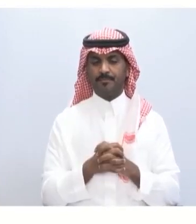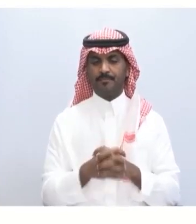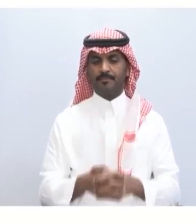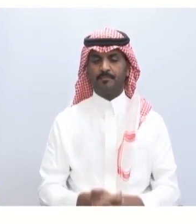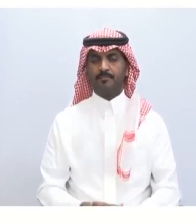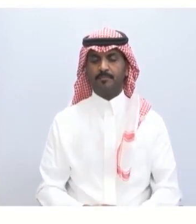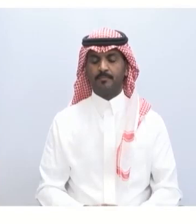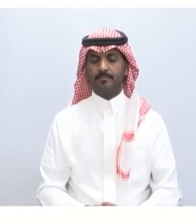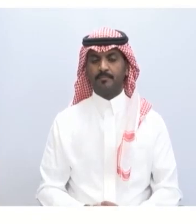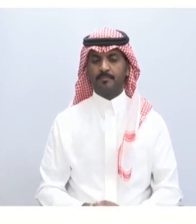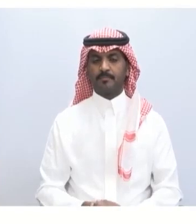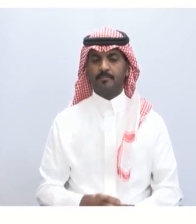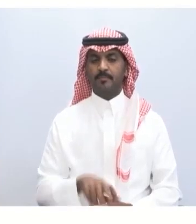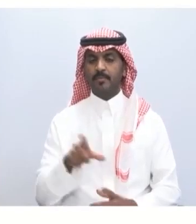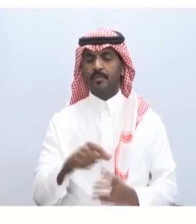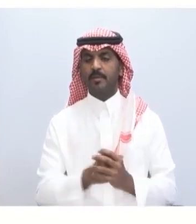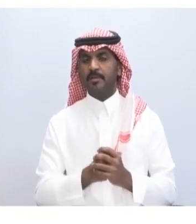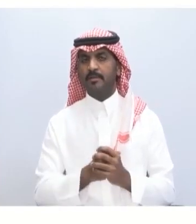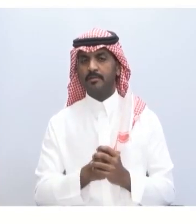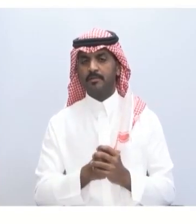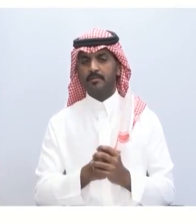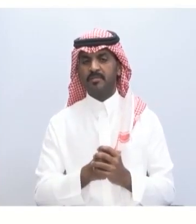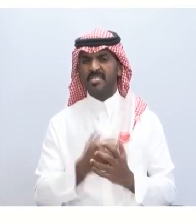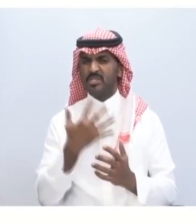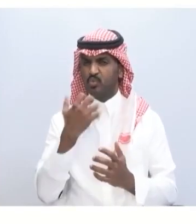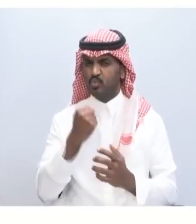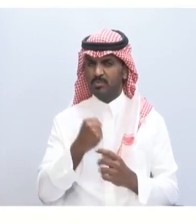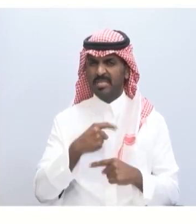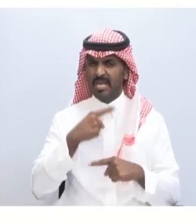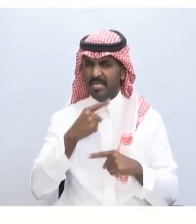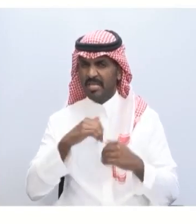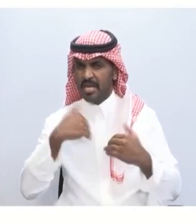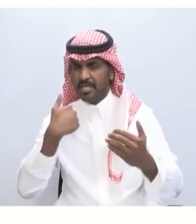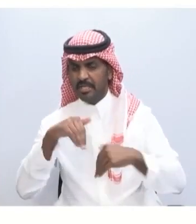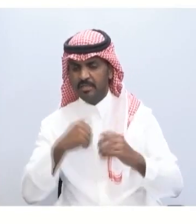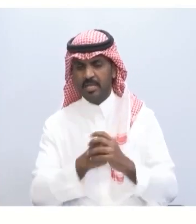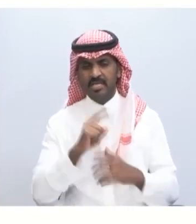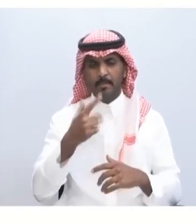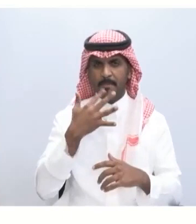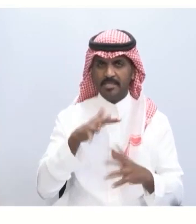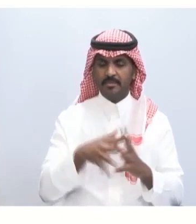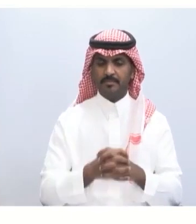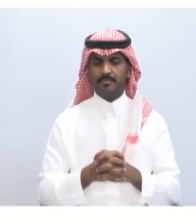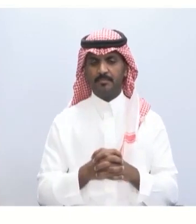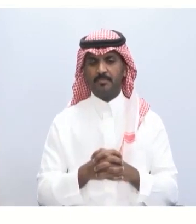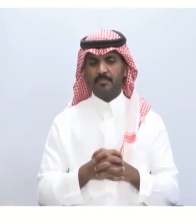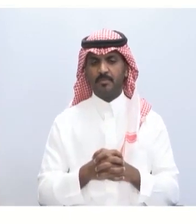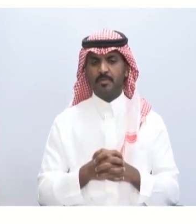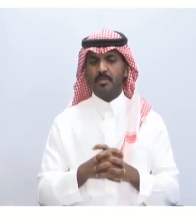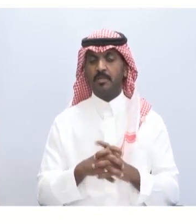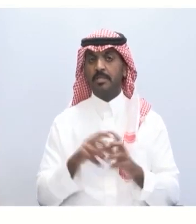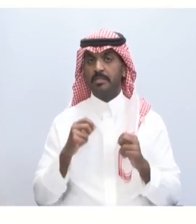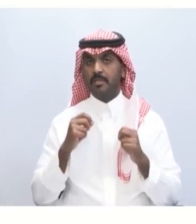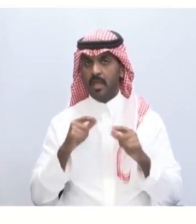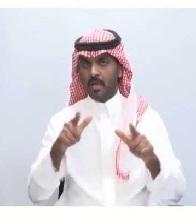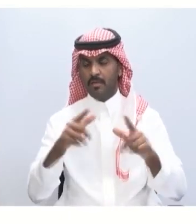وبنات الطلاب هي عباره عن مشقه وطريق ليس بالسهل نلاحظ ان